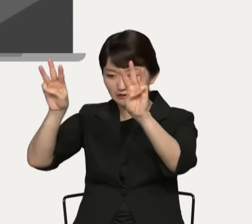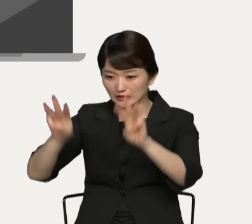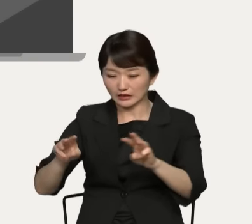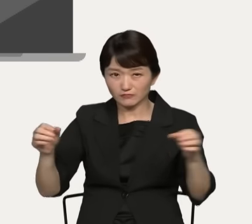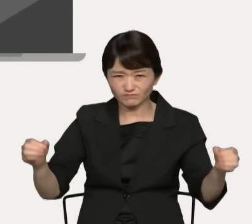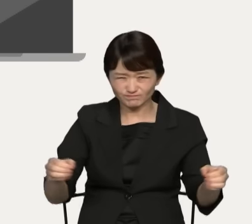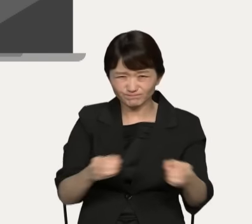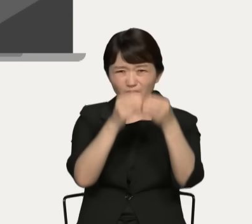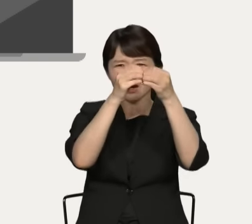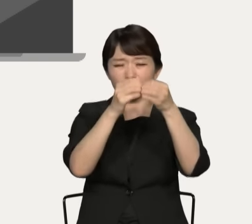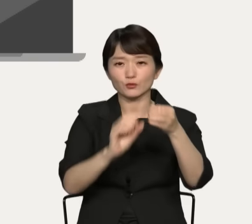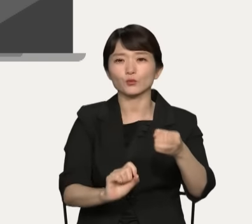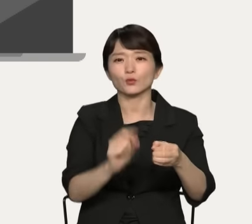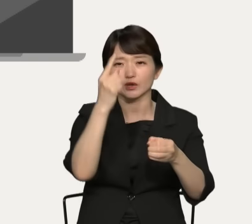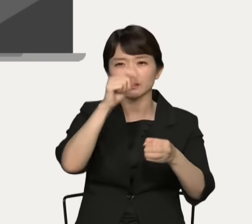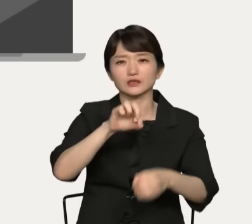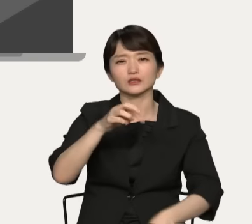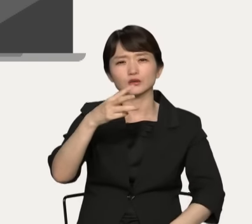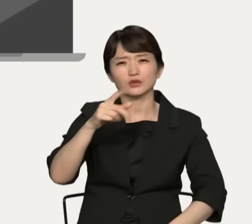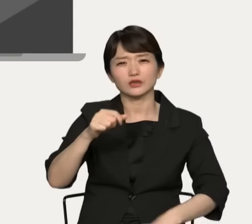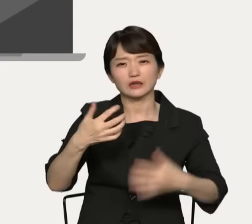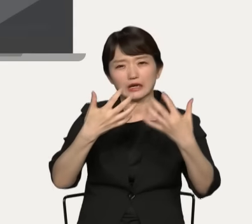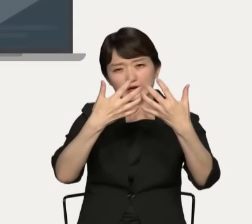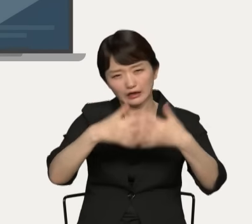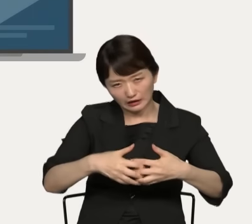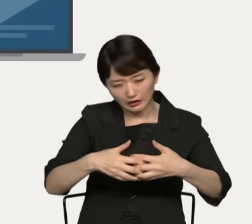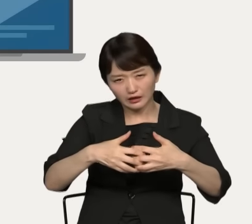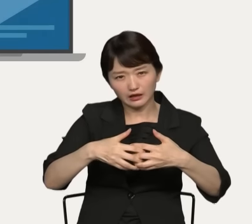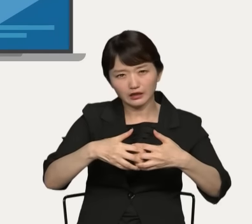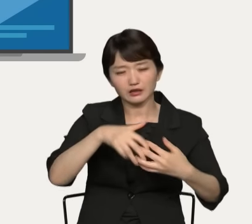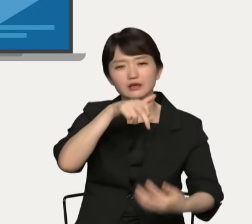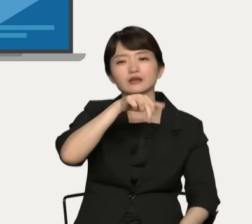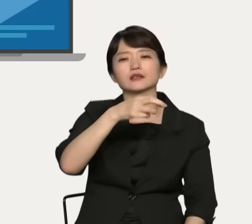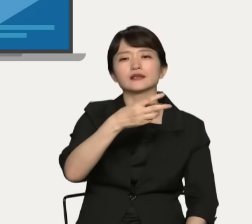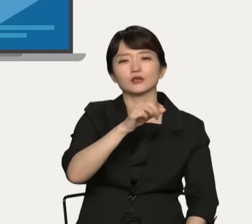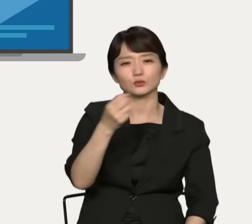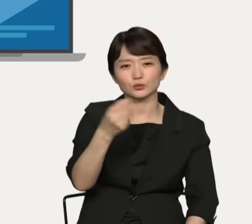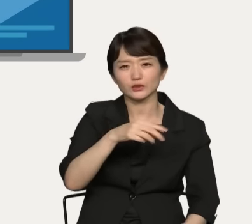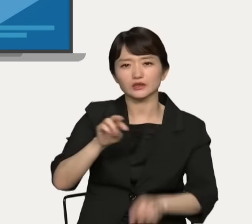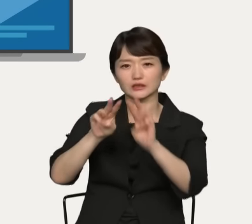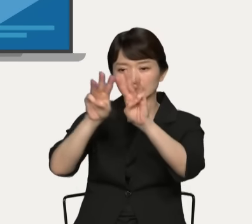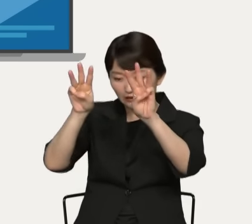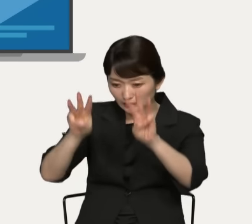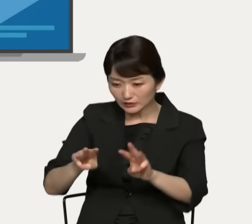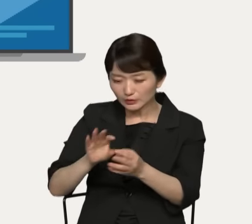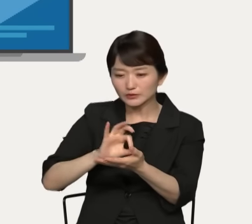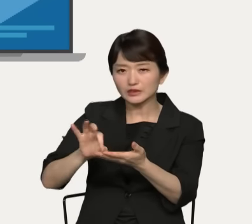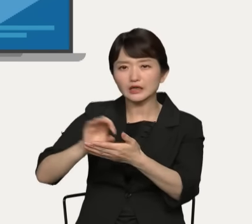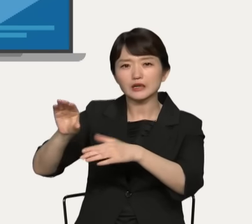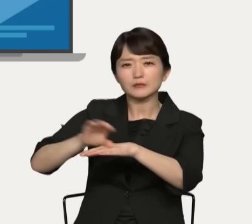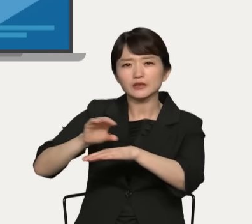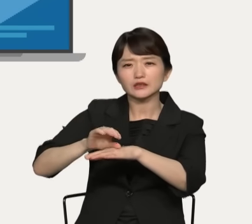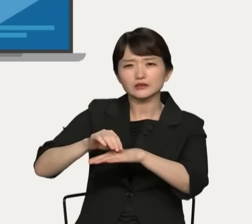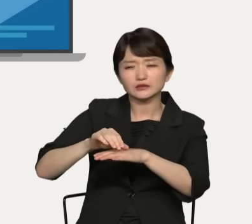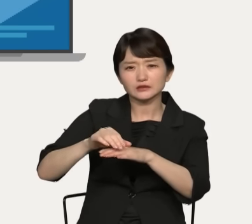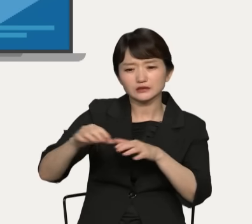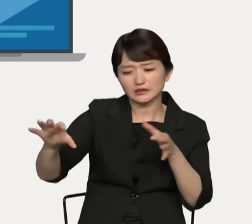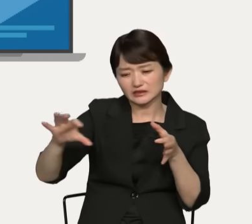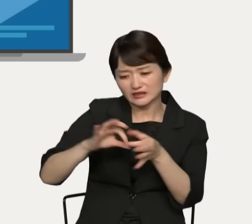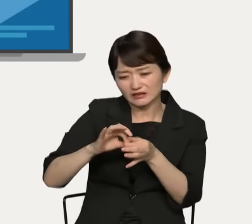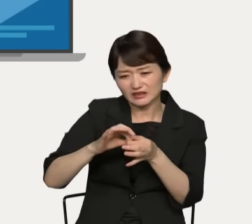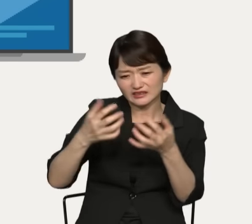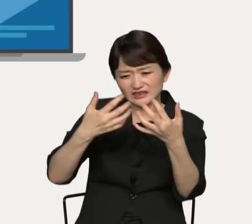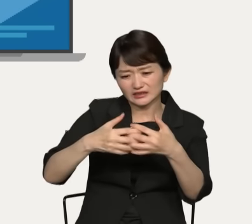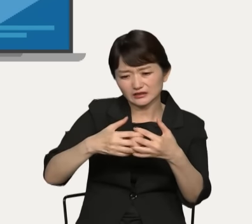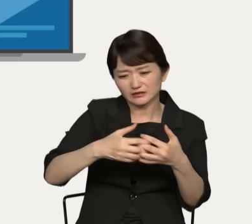클라우드 전체의 장애가 발생한 것으로 보이고요 클라우드뿐만 아니라 윈도를 사용하는 PC 등 수많은 단말기가 먹통이